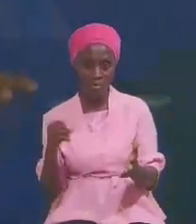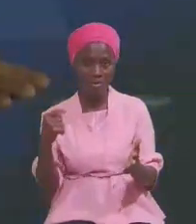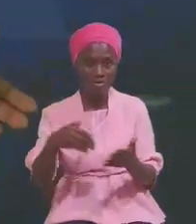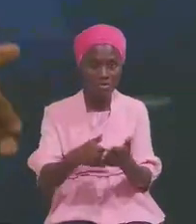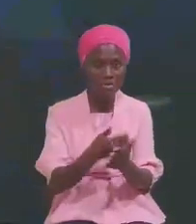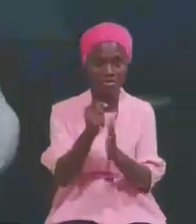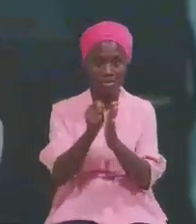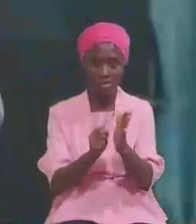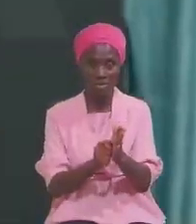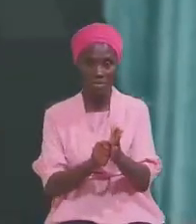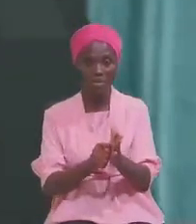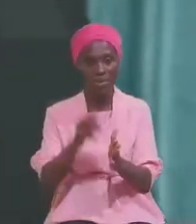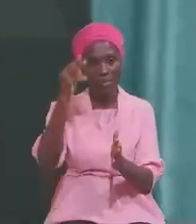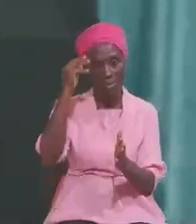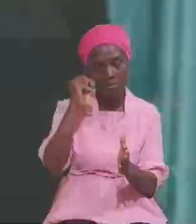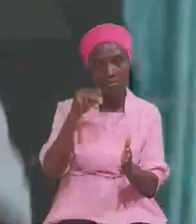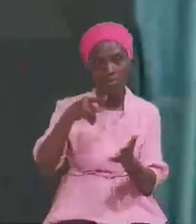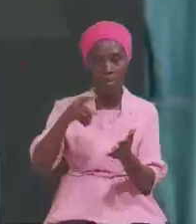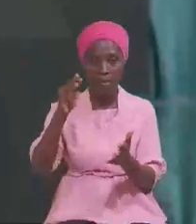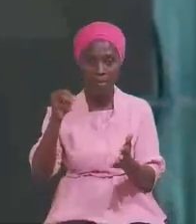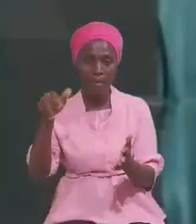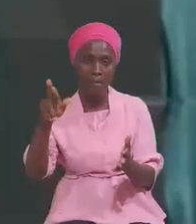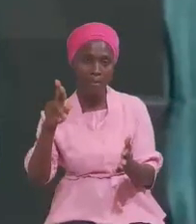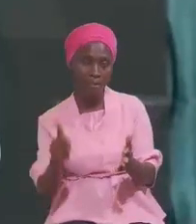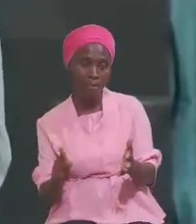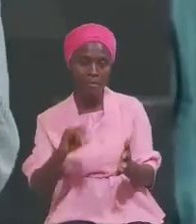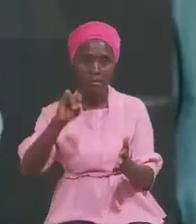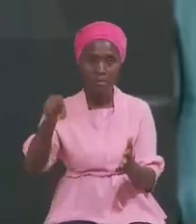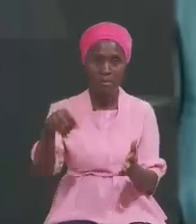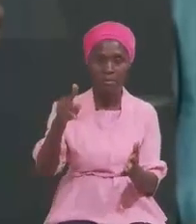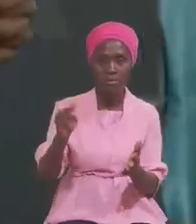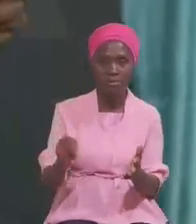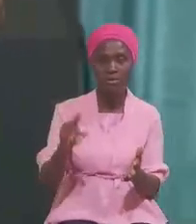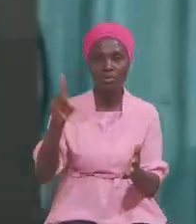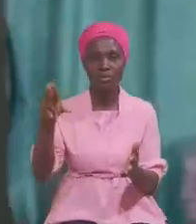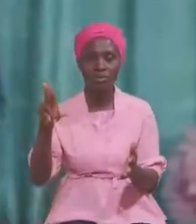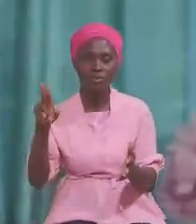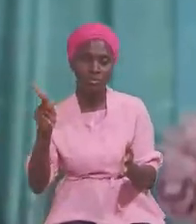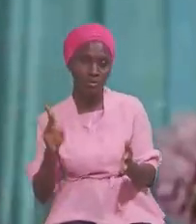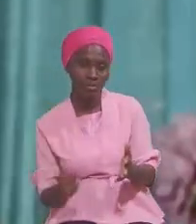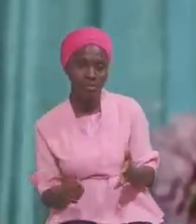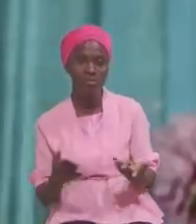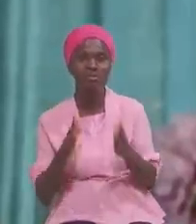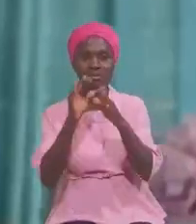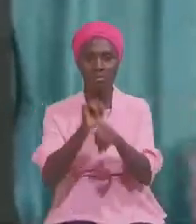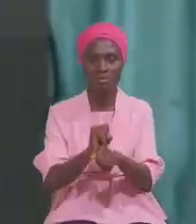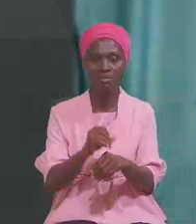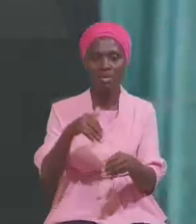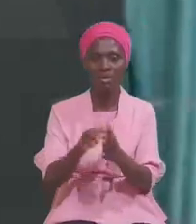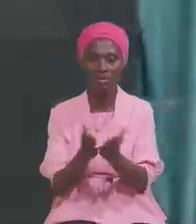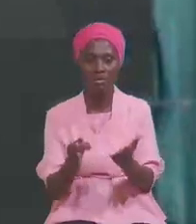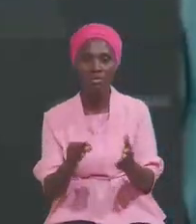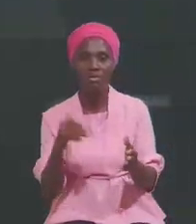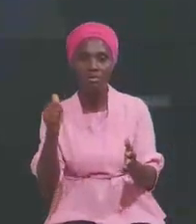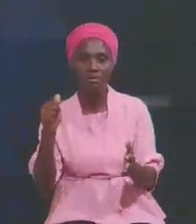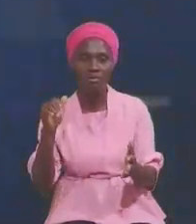Luc, Jean, Actes des Apôtres, des miracles. Actes du Saint-Esprit, des miracles. Ce que je